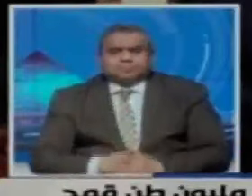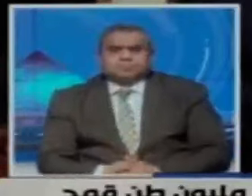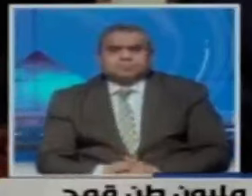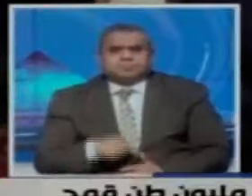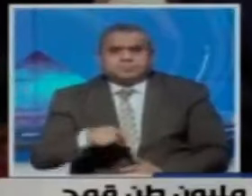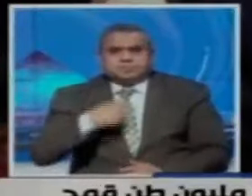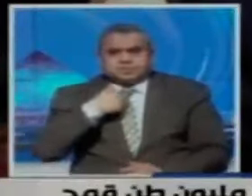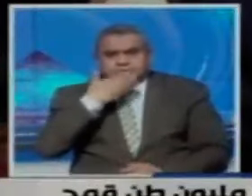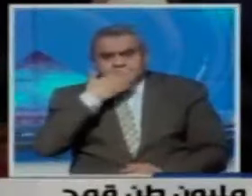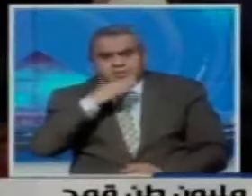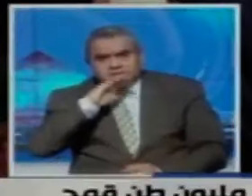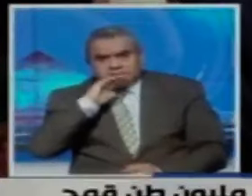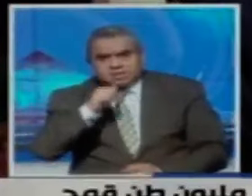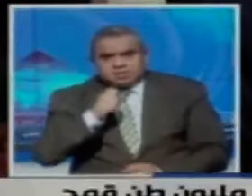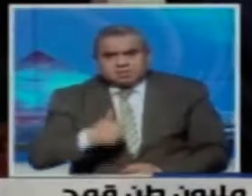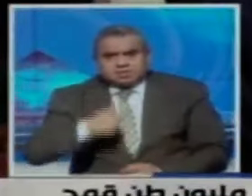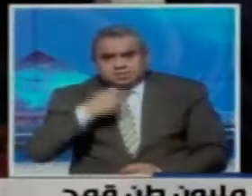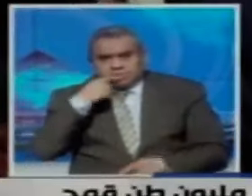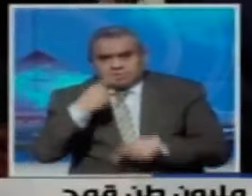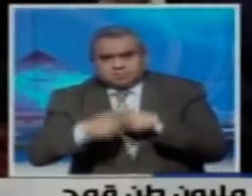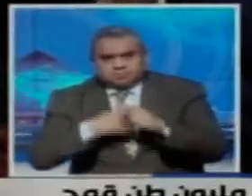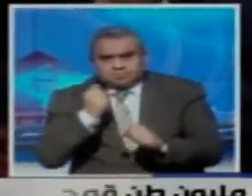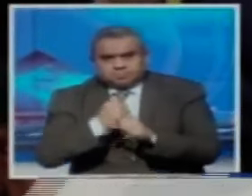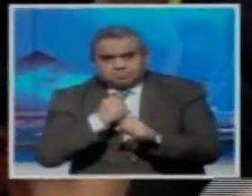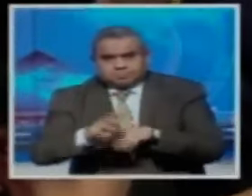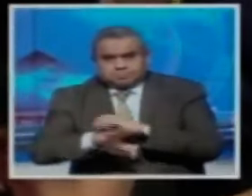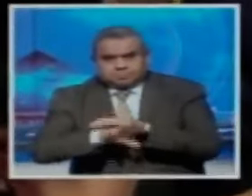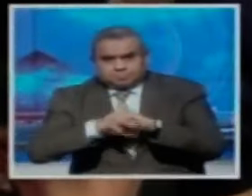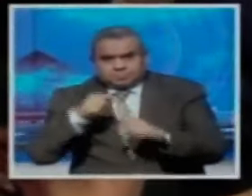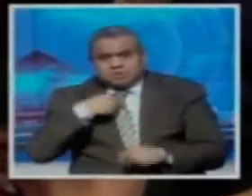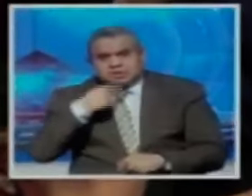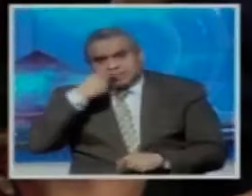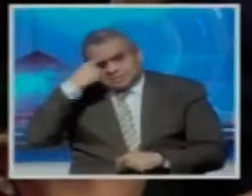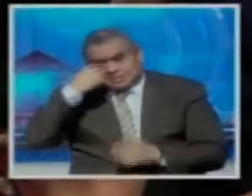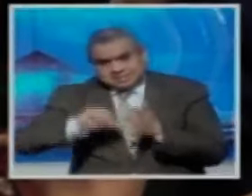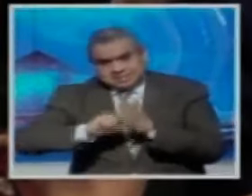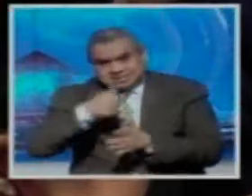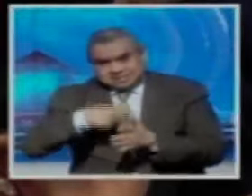الحمد لله لسه برضو طالعين بالموسم، وعندنا